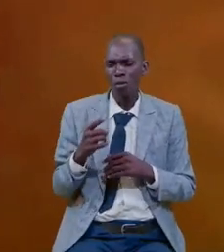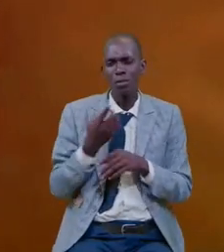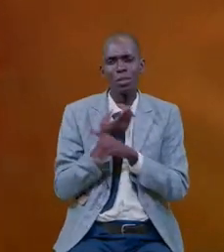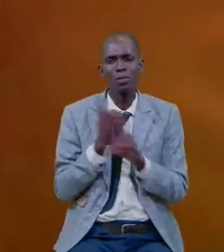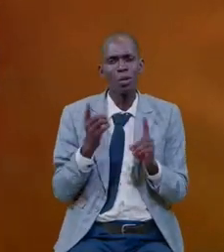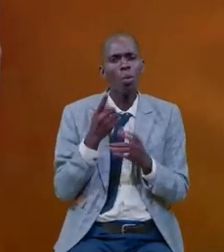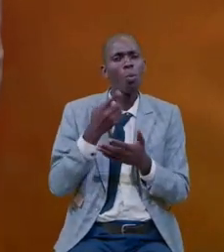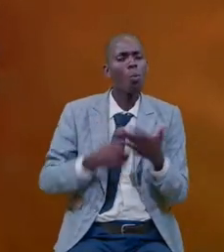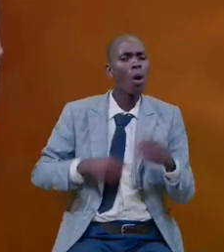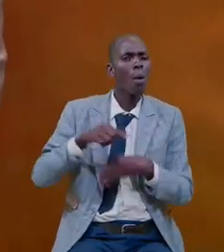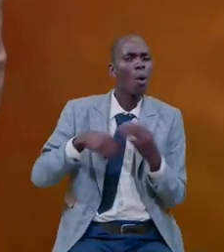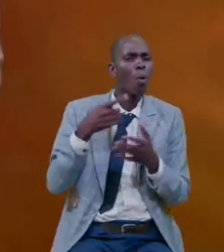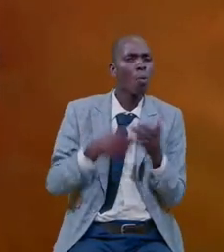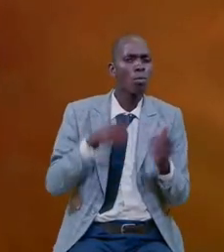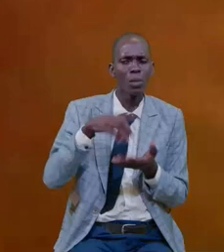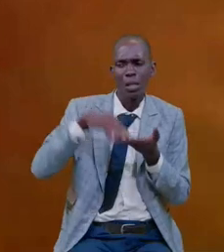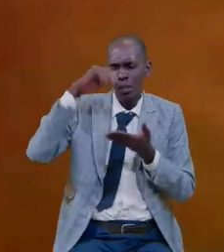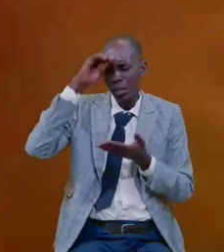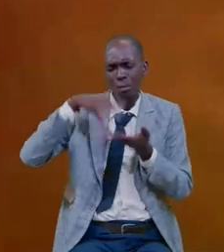à la superficialité, ils cherchent la délivrance.